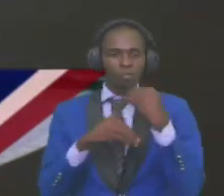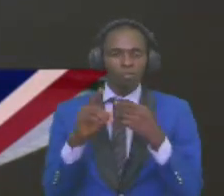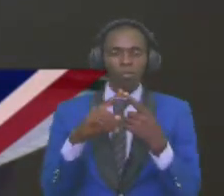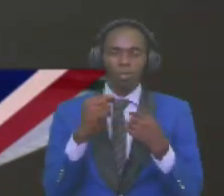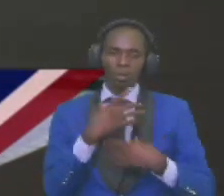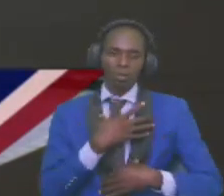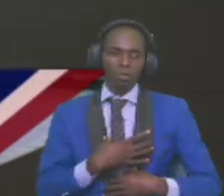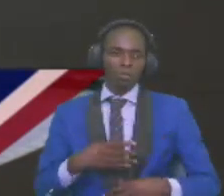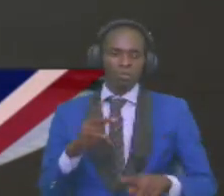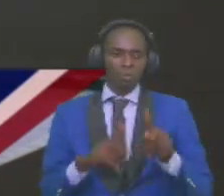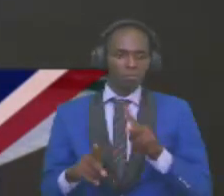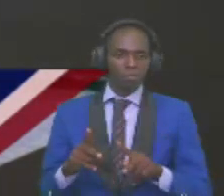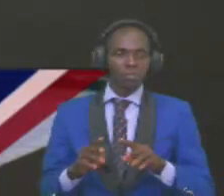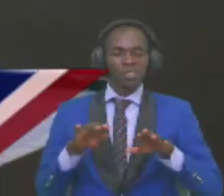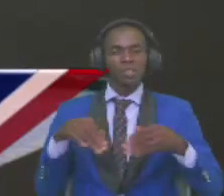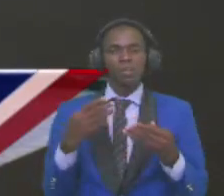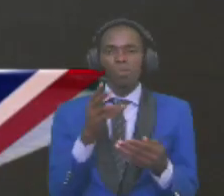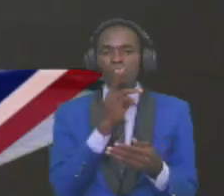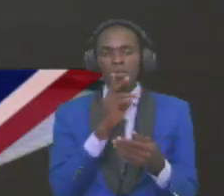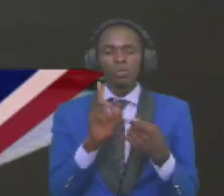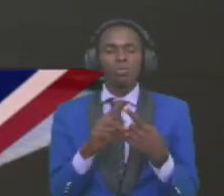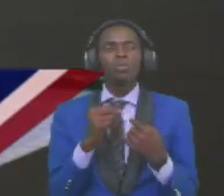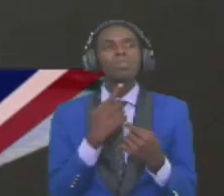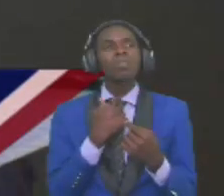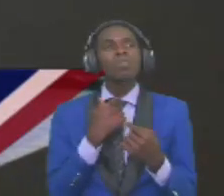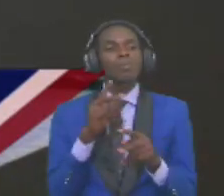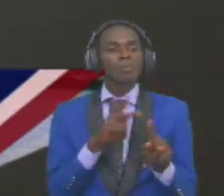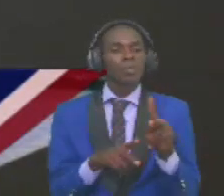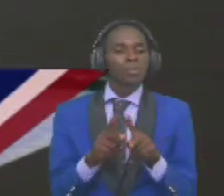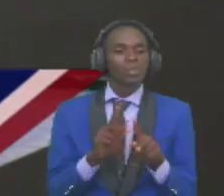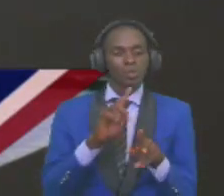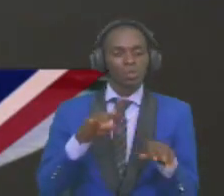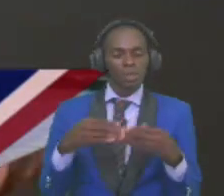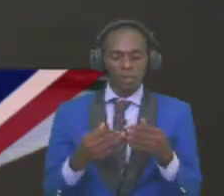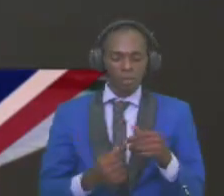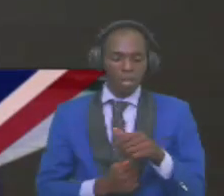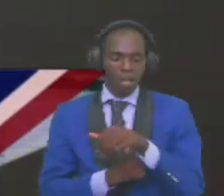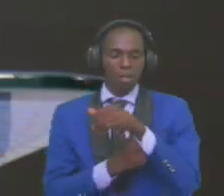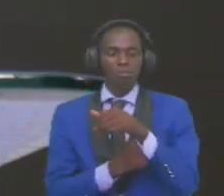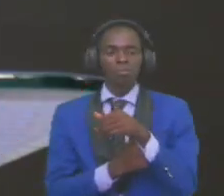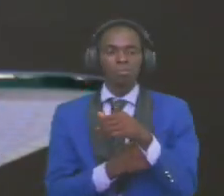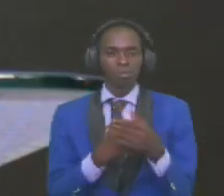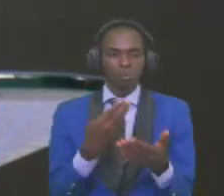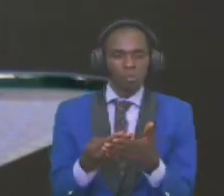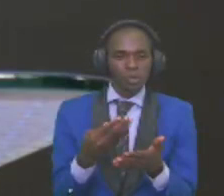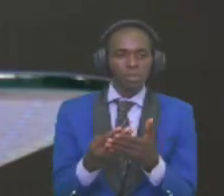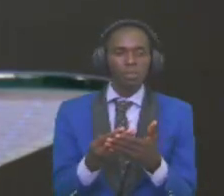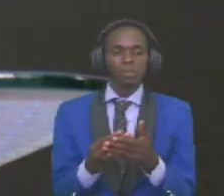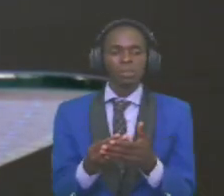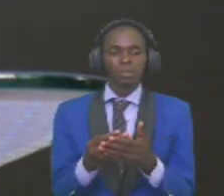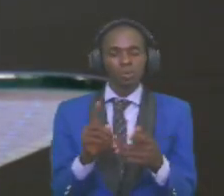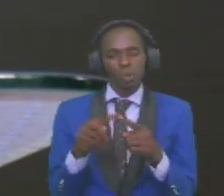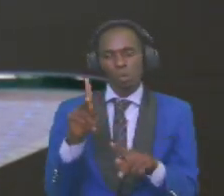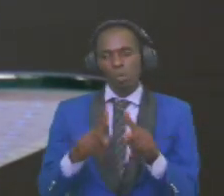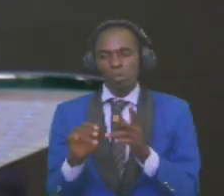aux pauvres nourrir la famille et quand j'ai la foi de la soif et est